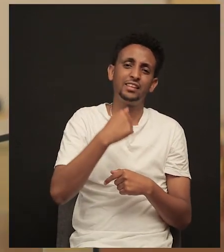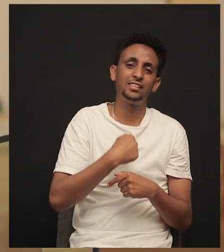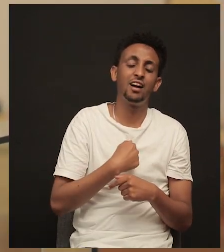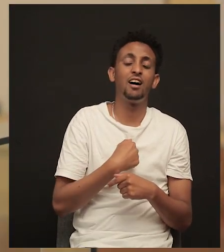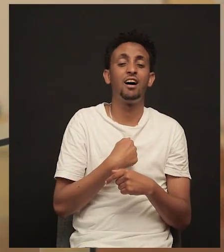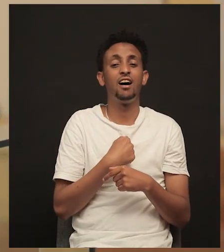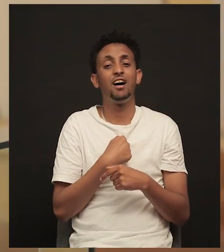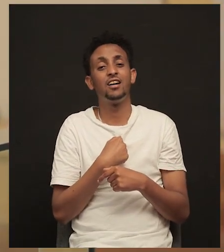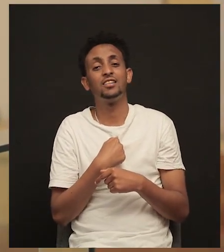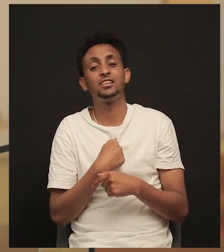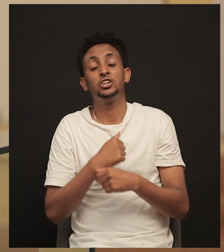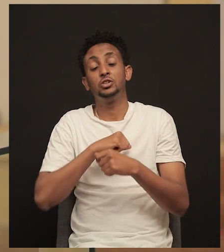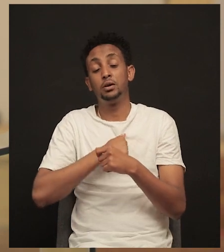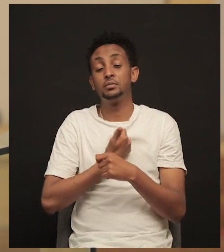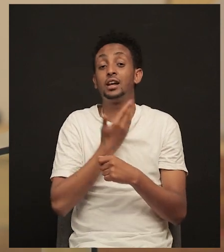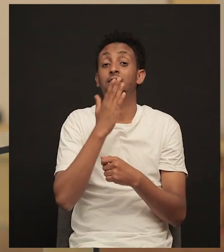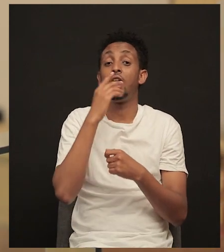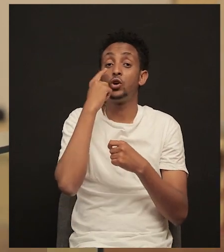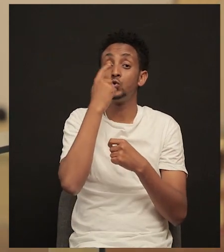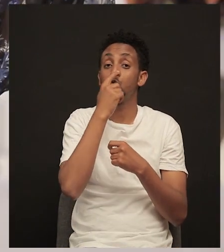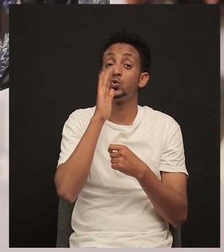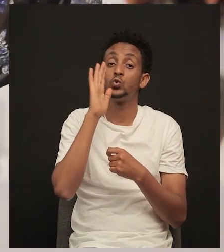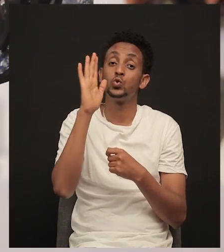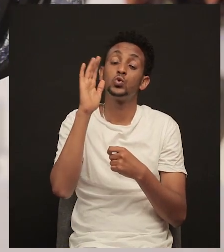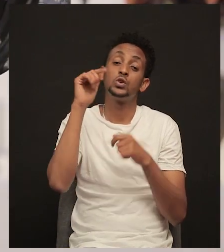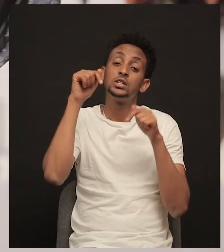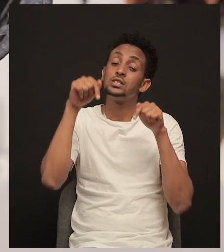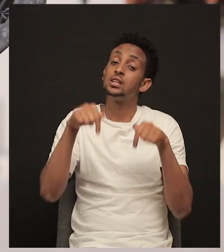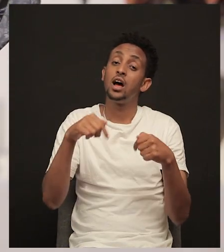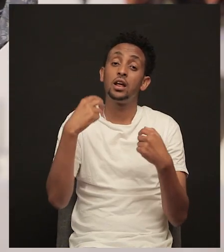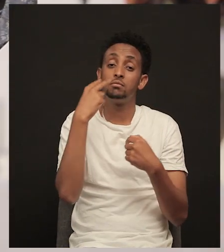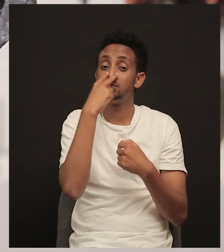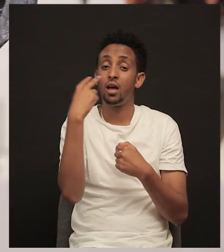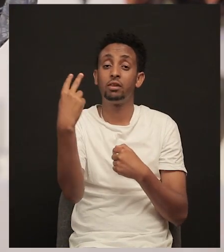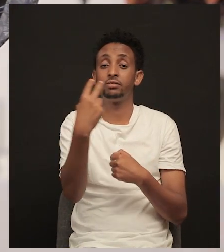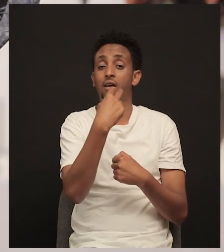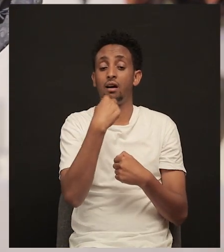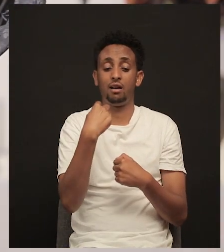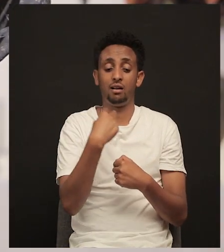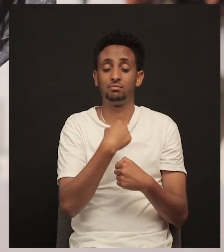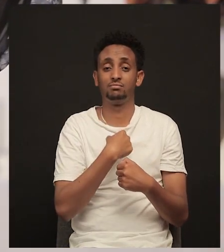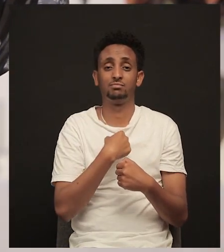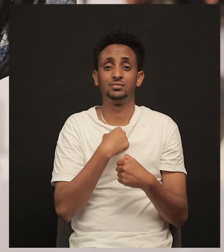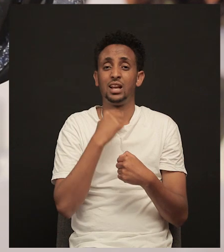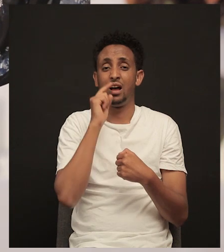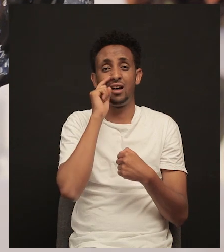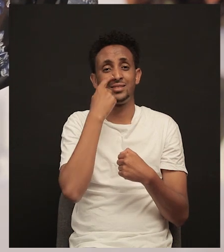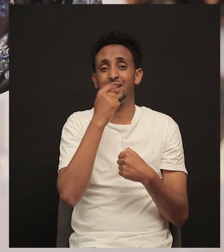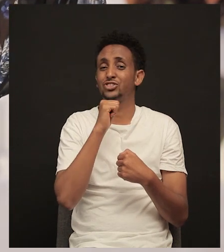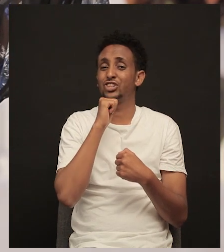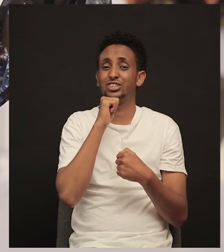አልሰለቸኝም ይፈልገኛል በምረት አይኑ ዛሬ ሚያኛል